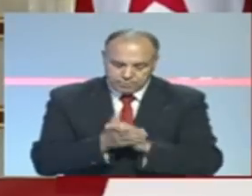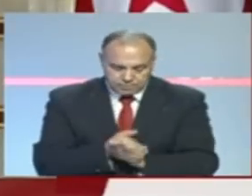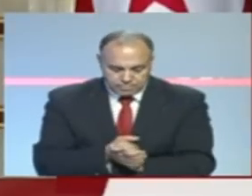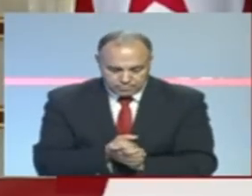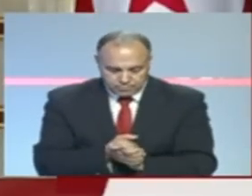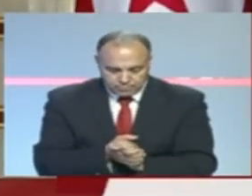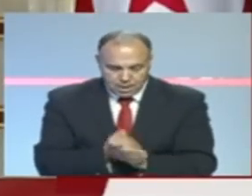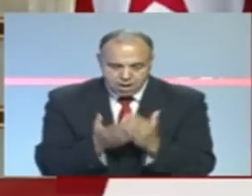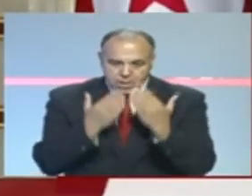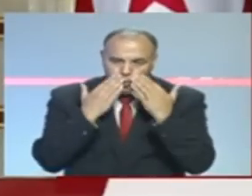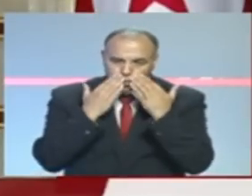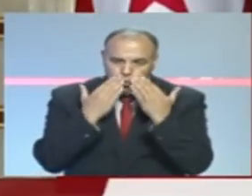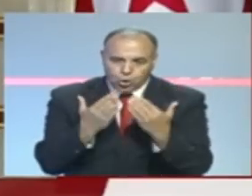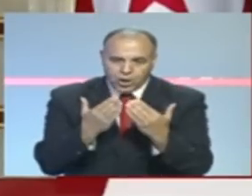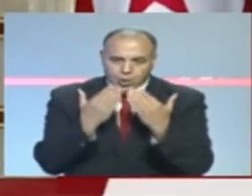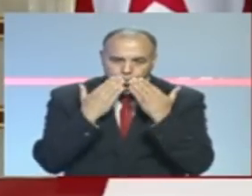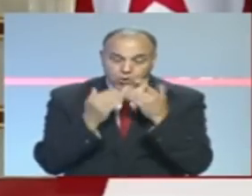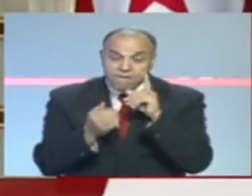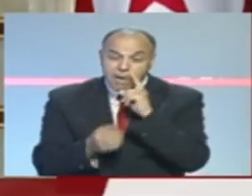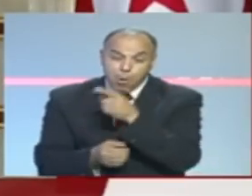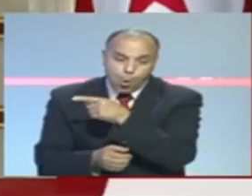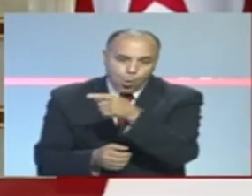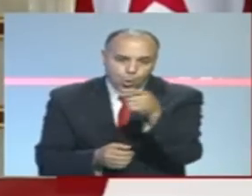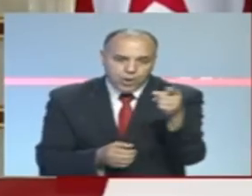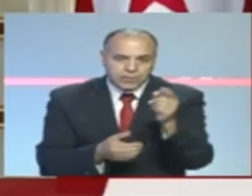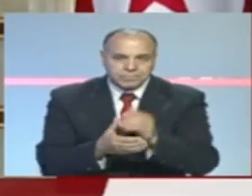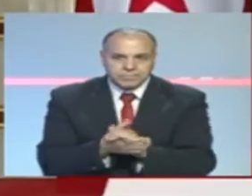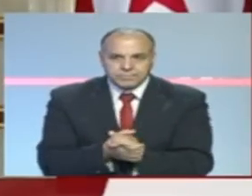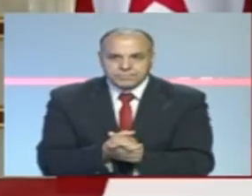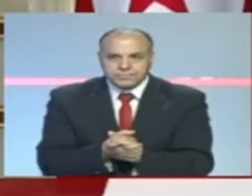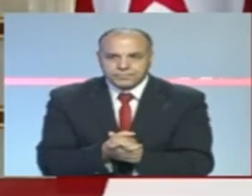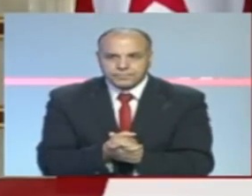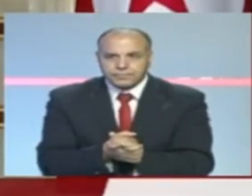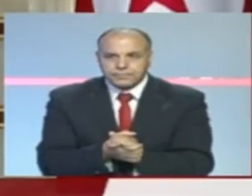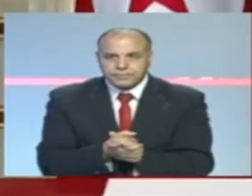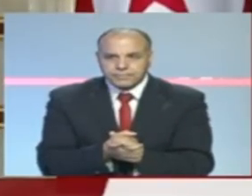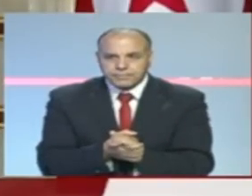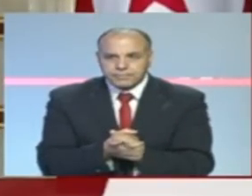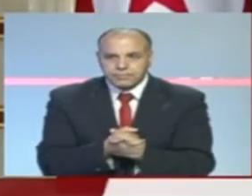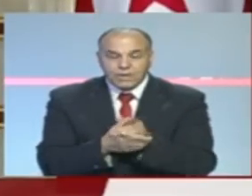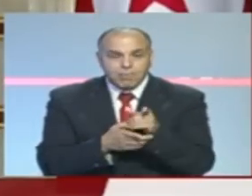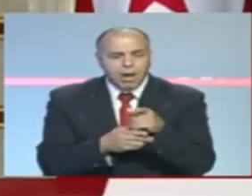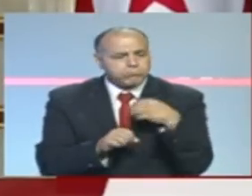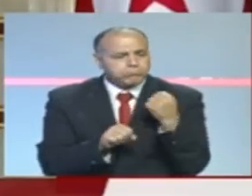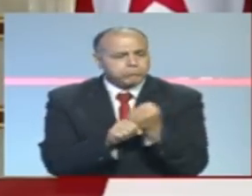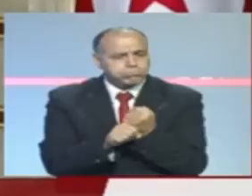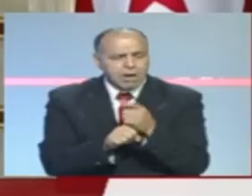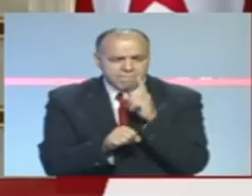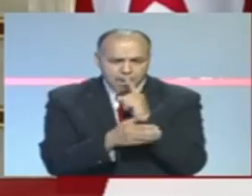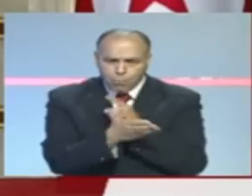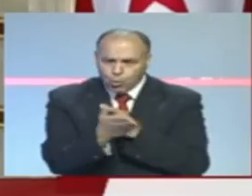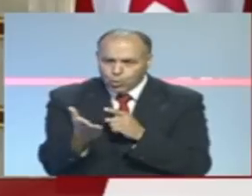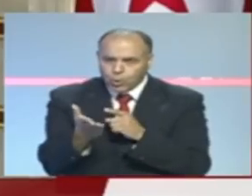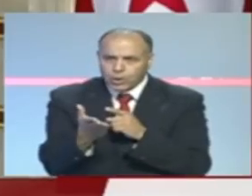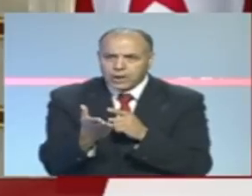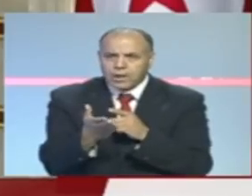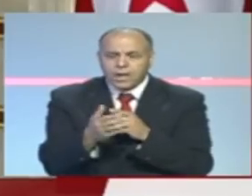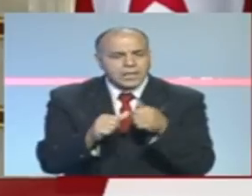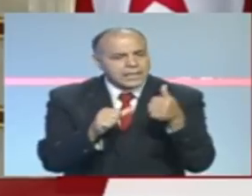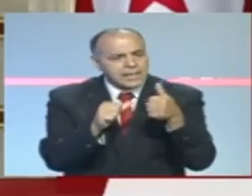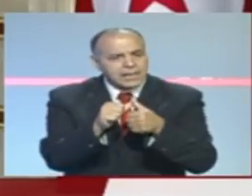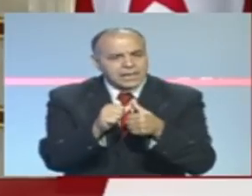شكرا لكم على ماتقومون به بمناسبه